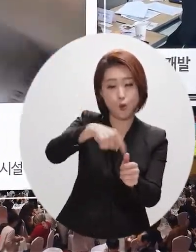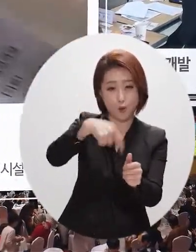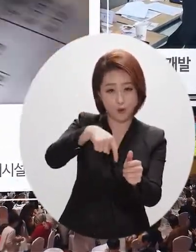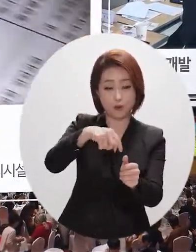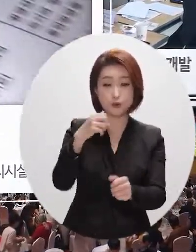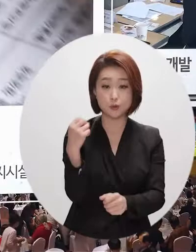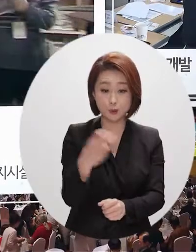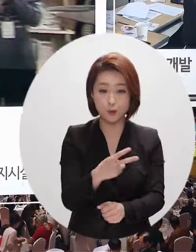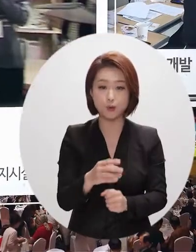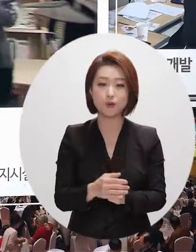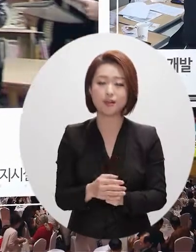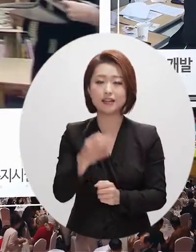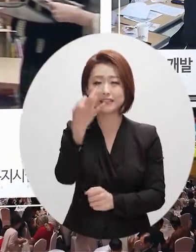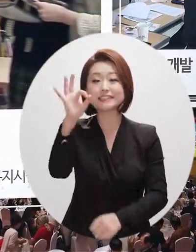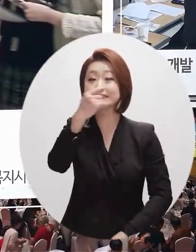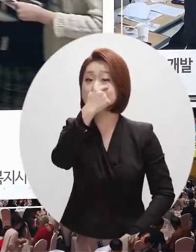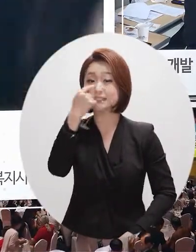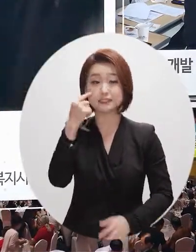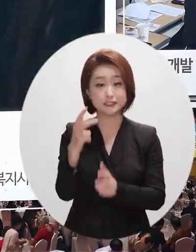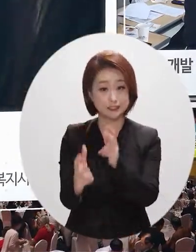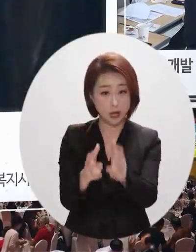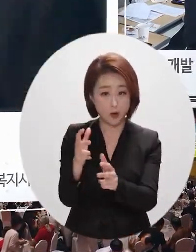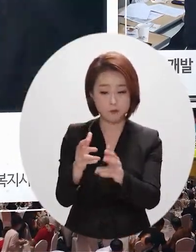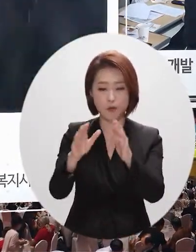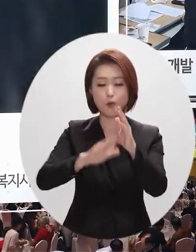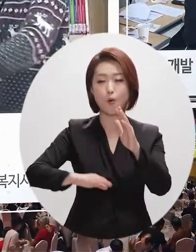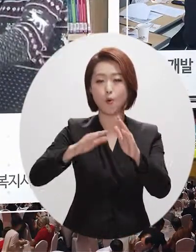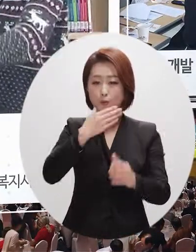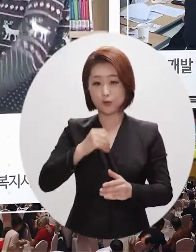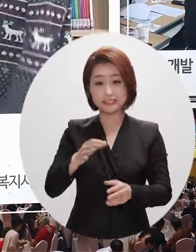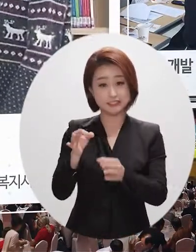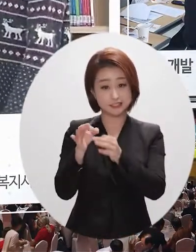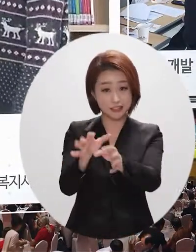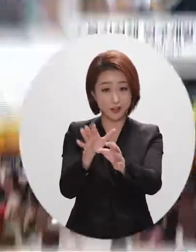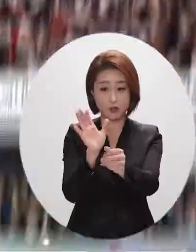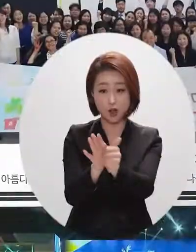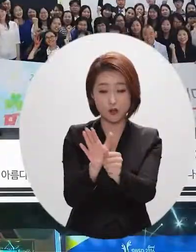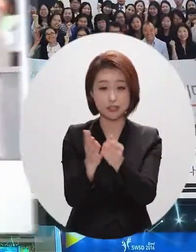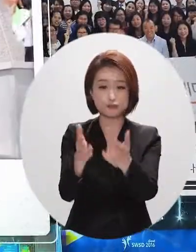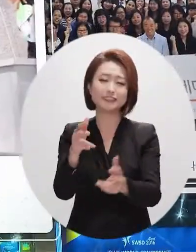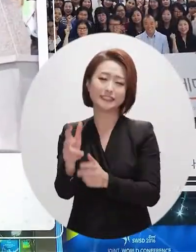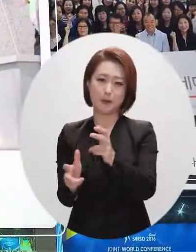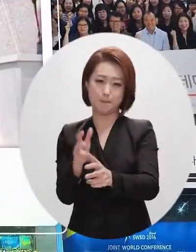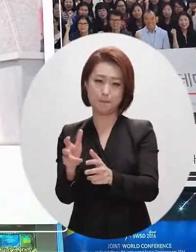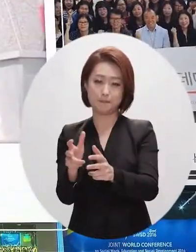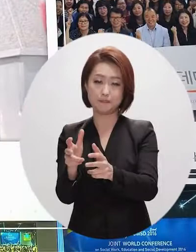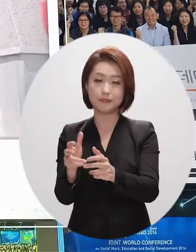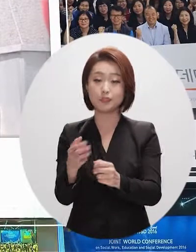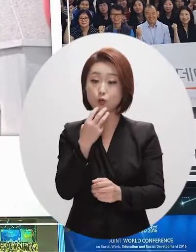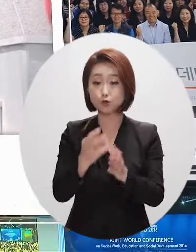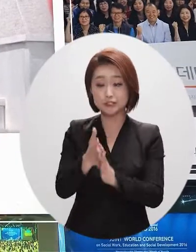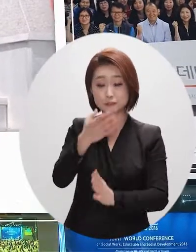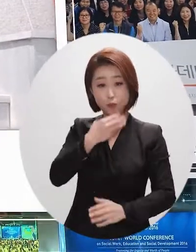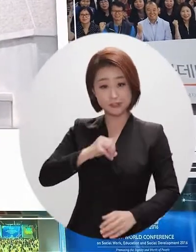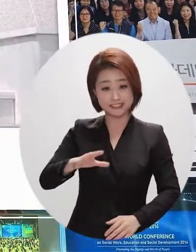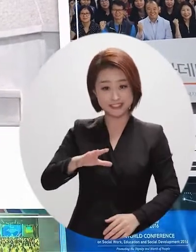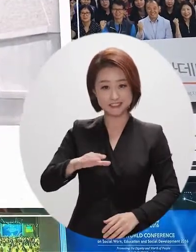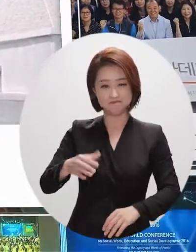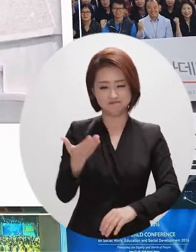강화를 위한 교육과정과 각종 인증사업, 공공복지 전달체계 혁신을 위한 지원사업 등은